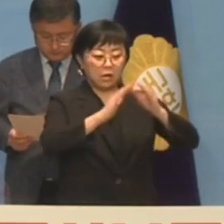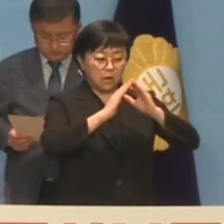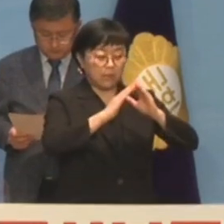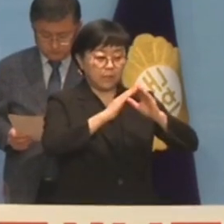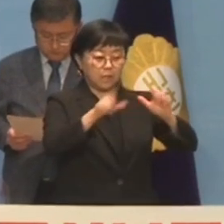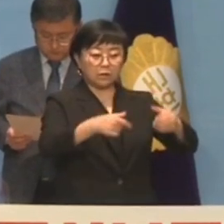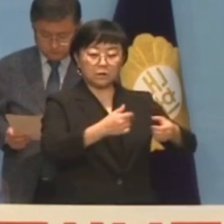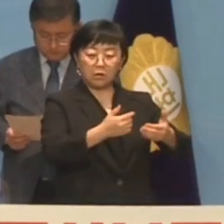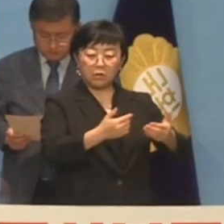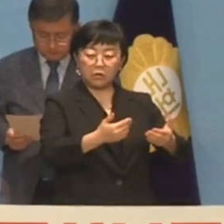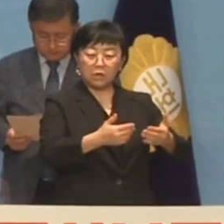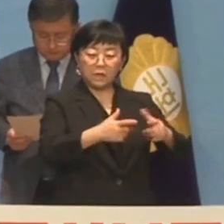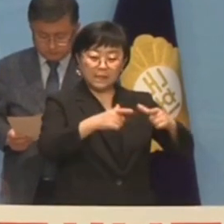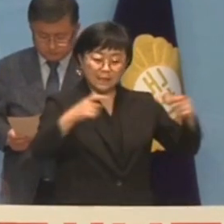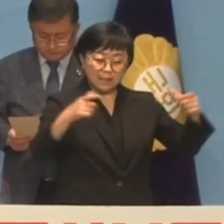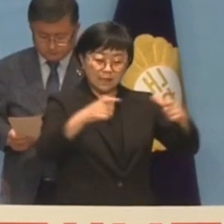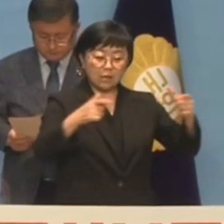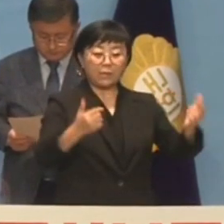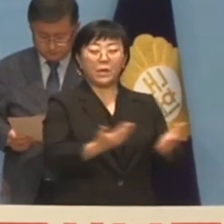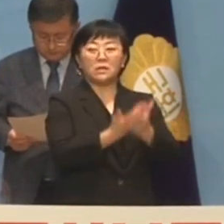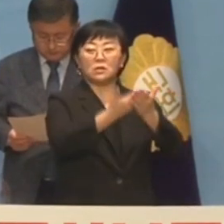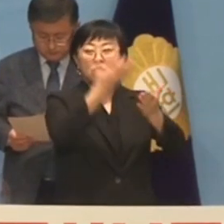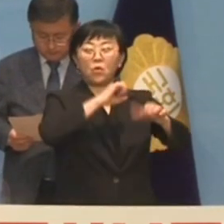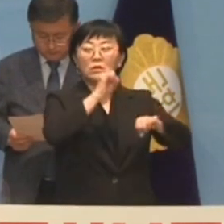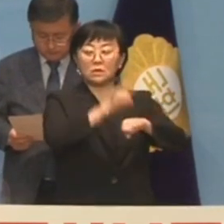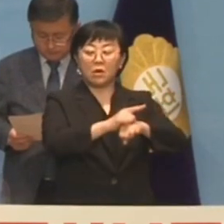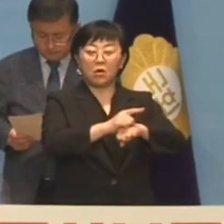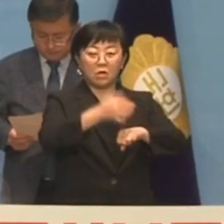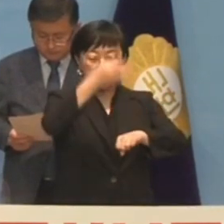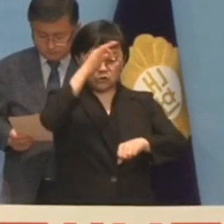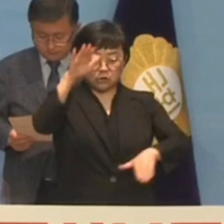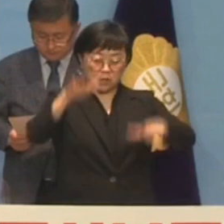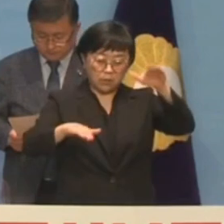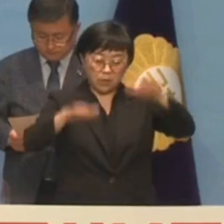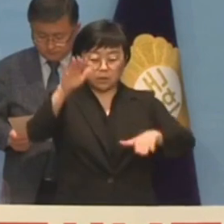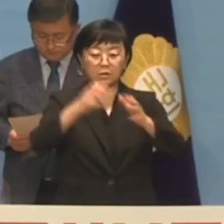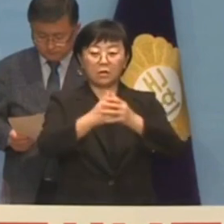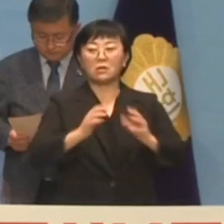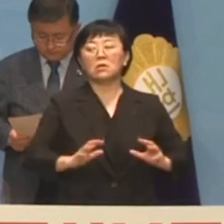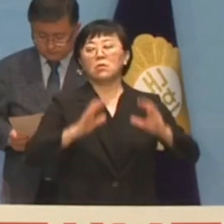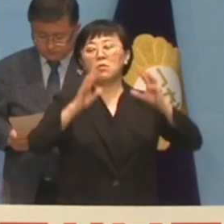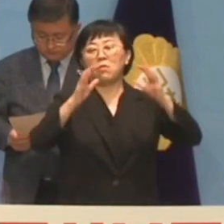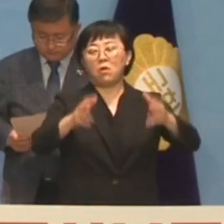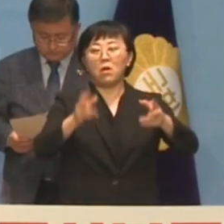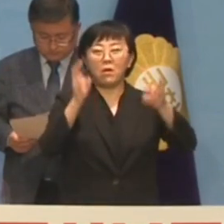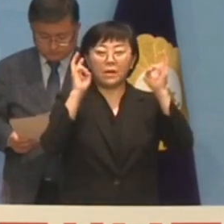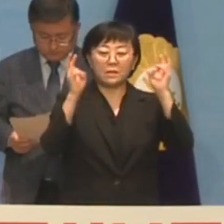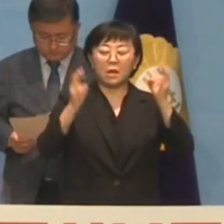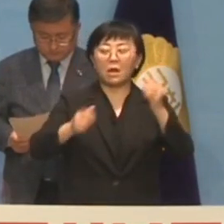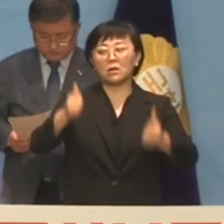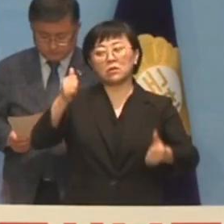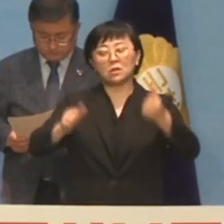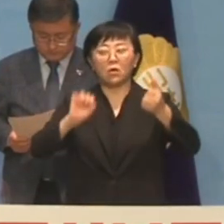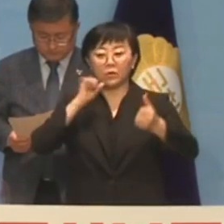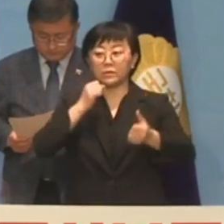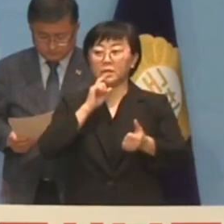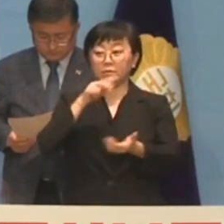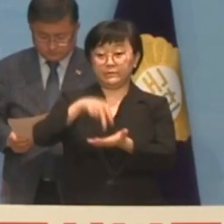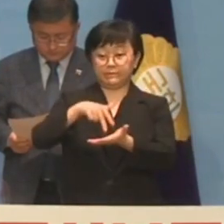규모와 발전 효율성 등 기술 격차로 인해 글로벌 업체와 경쟁이 어렵다는